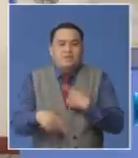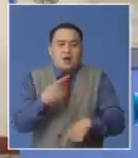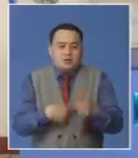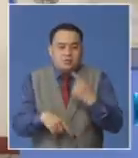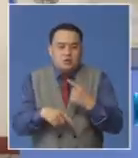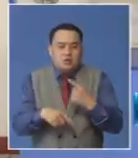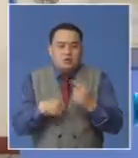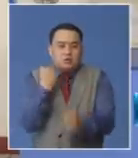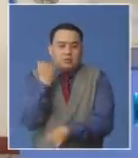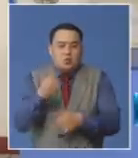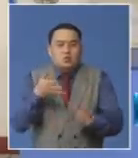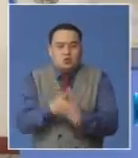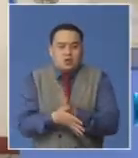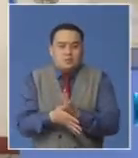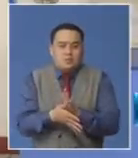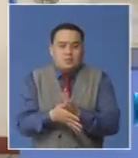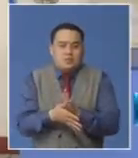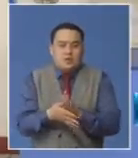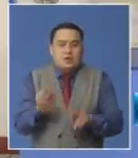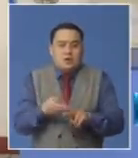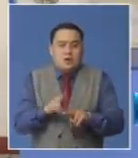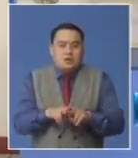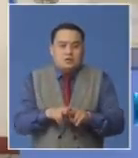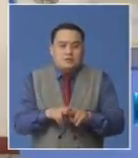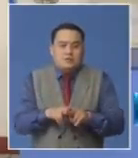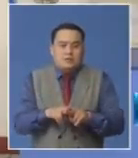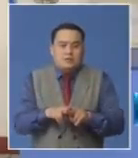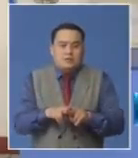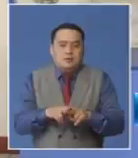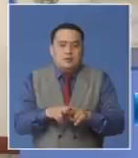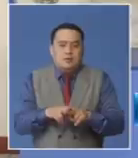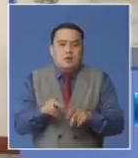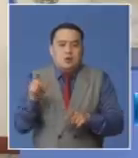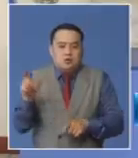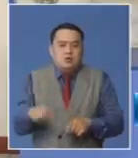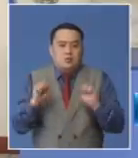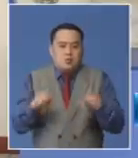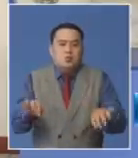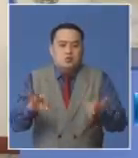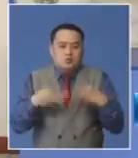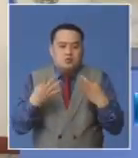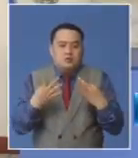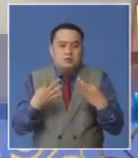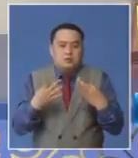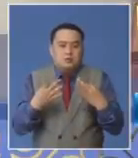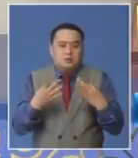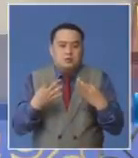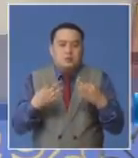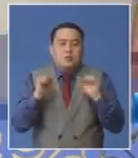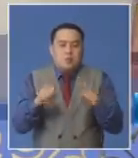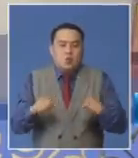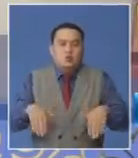материальный моральный ущерб и этого звучит подозреваемого можно освободить от уголовной ответственности могут